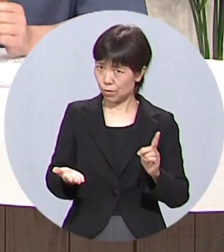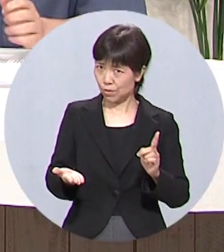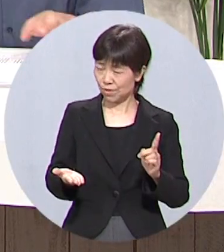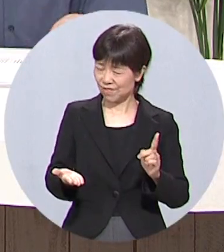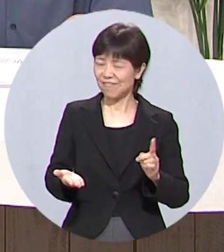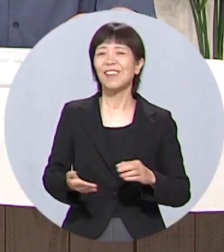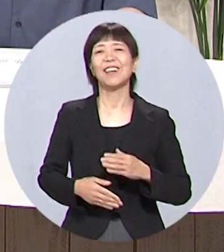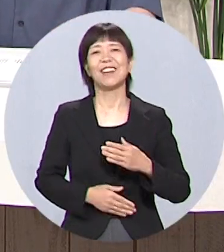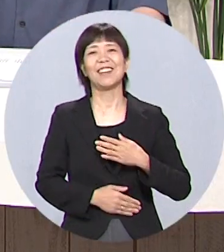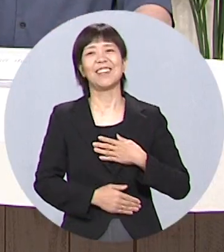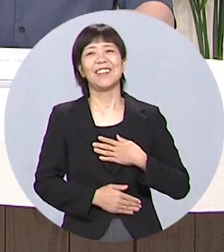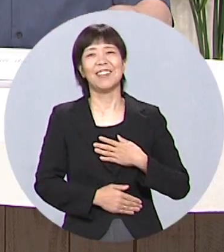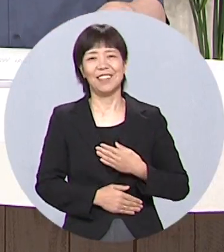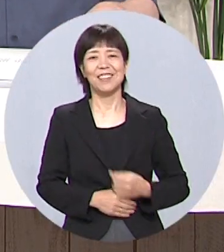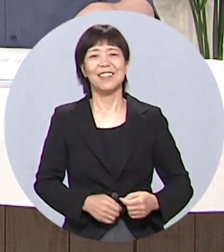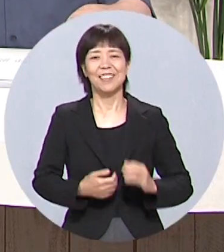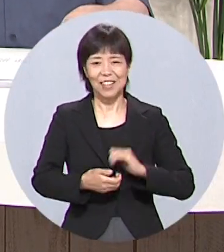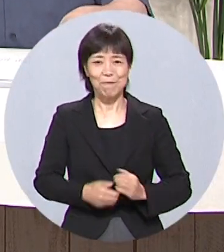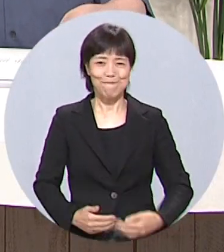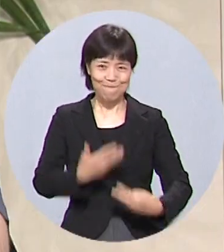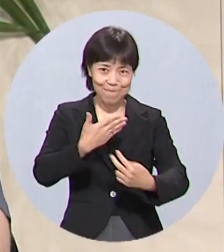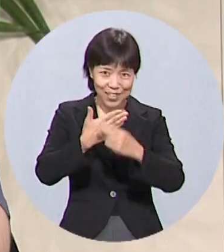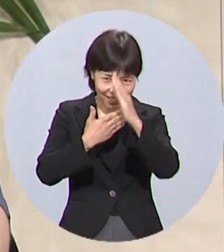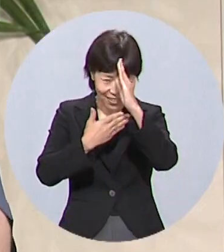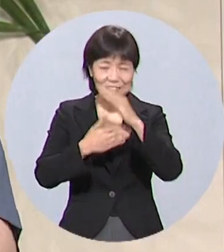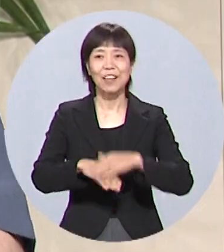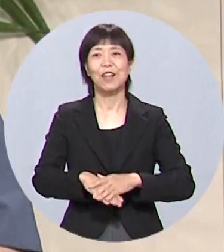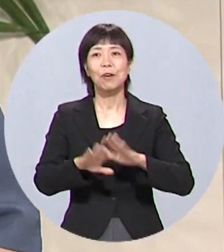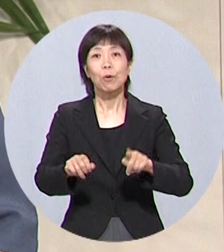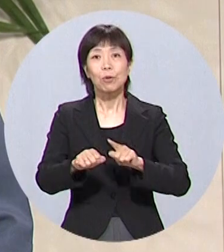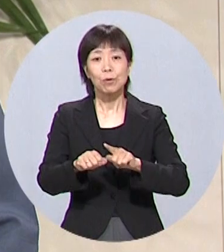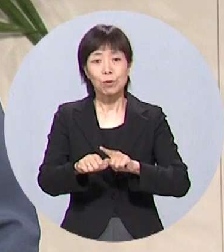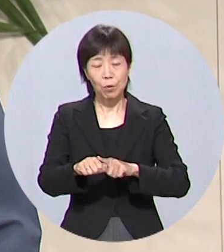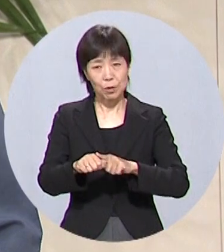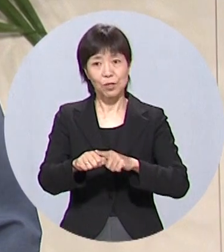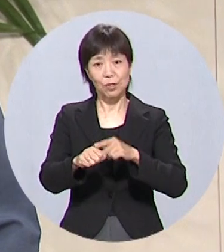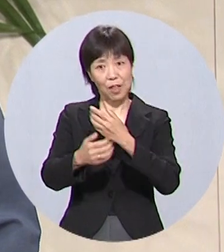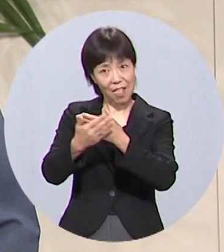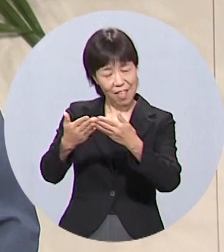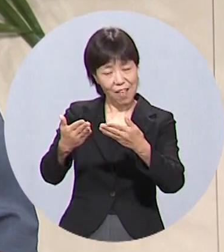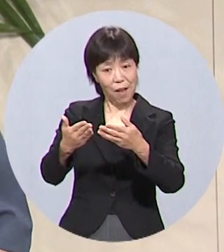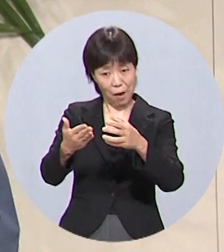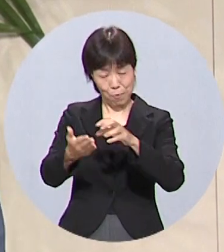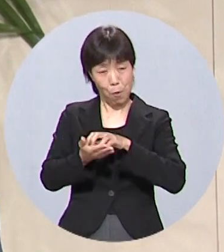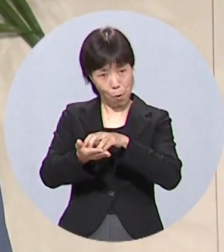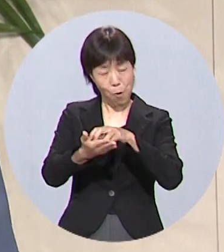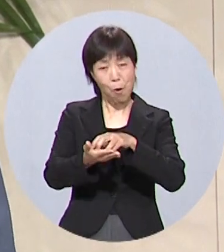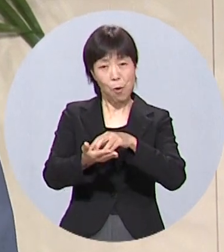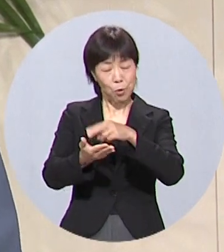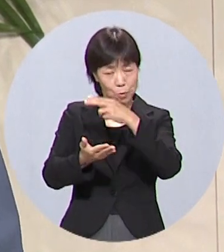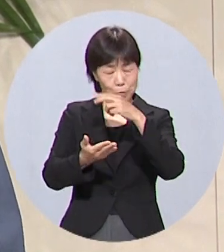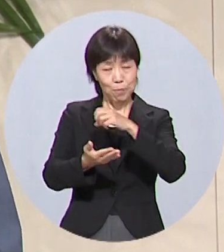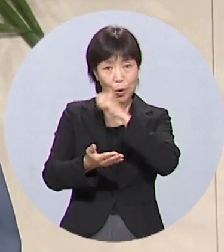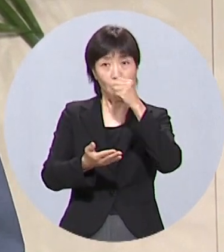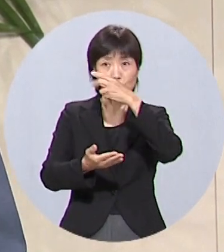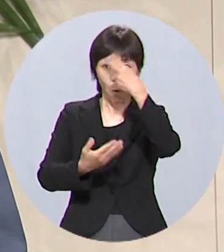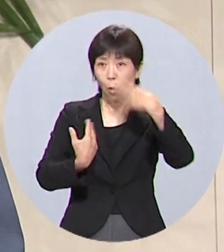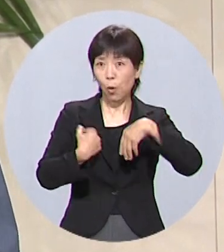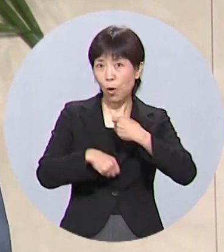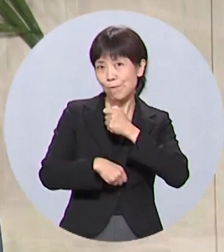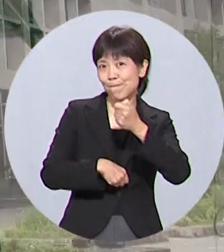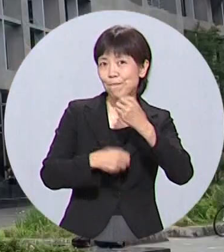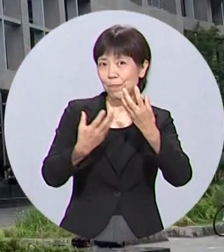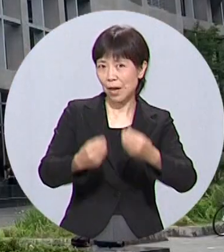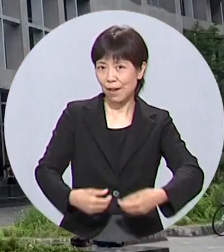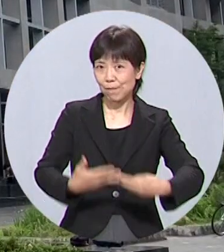ました。初めて見ていただくことにしましょう。、はい、今年の作品、それから見事入賞した高校生を取材してきています。こちらをご覧ください